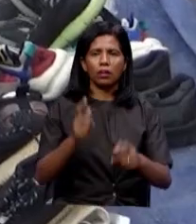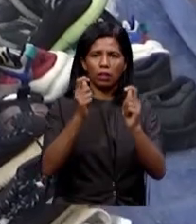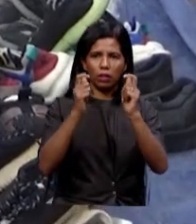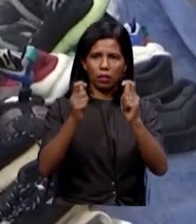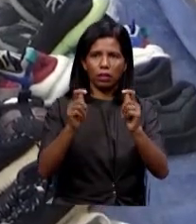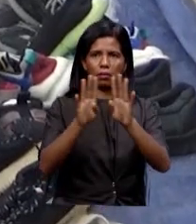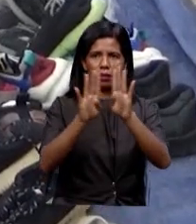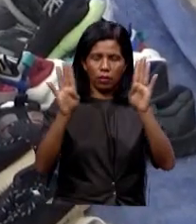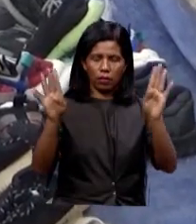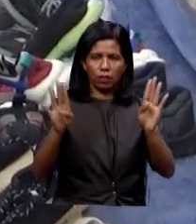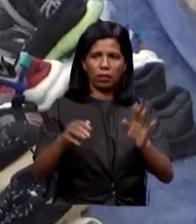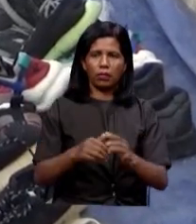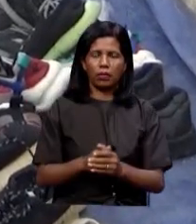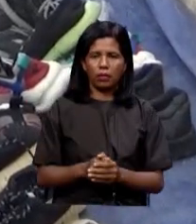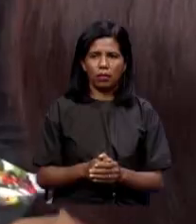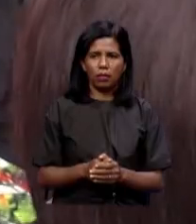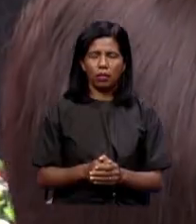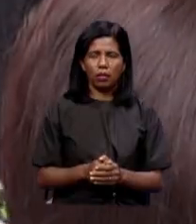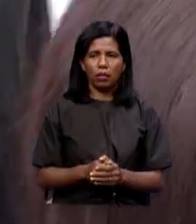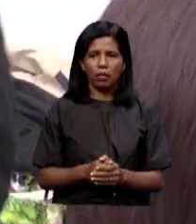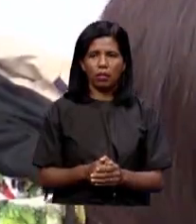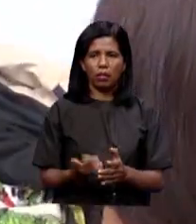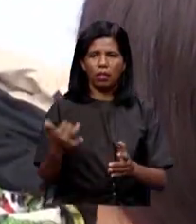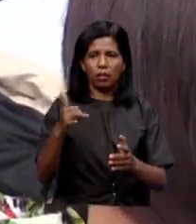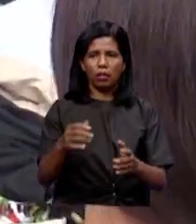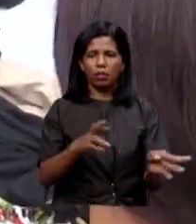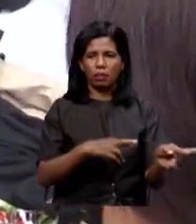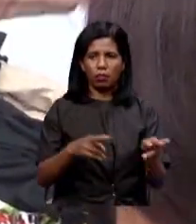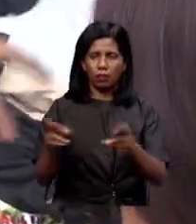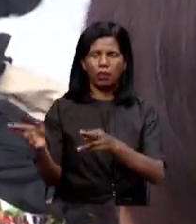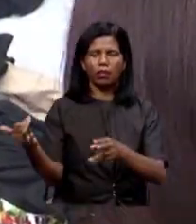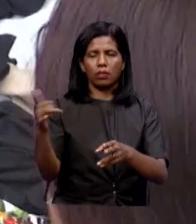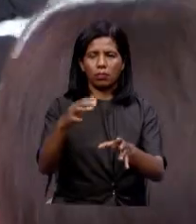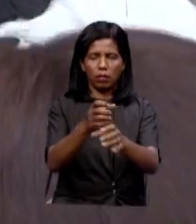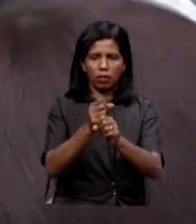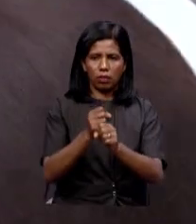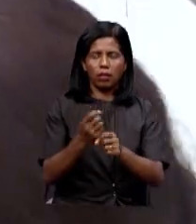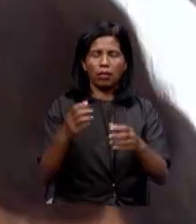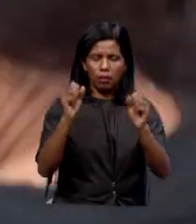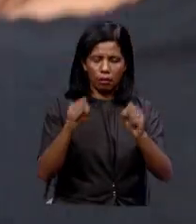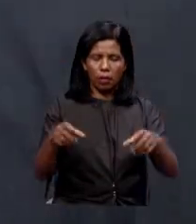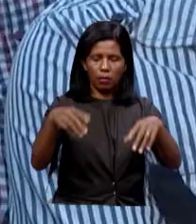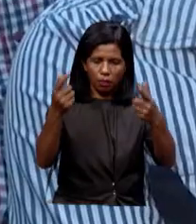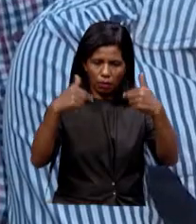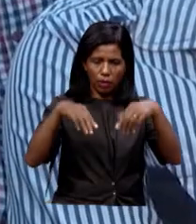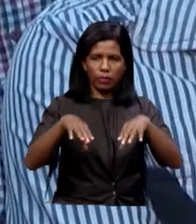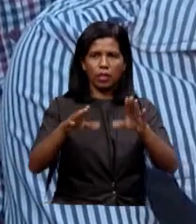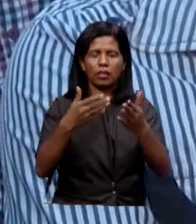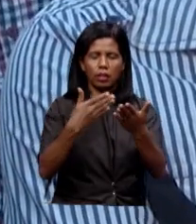bele loke tambani ni sera masai luang hela sera sera misi pronto simu na fatin sera bele mai fan sesan ia fatin